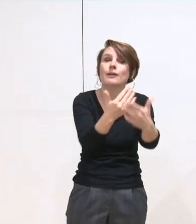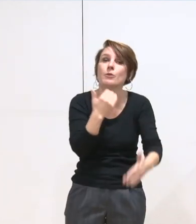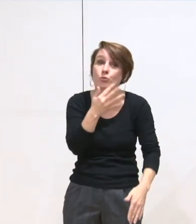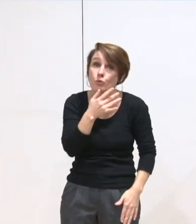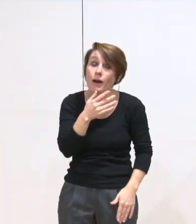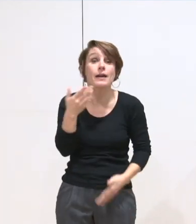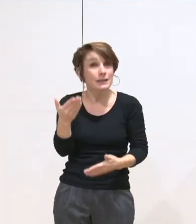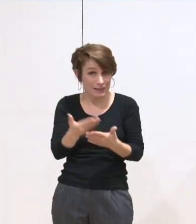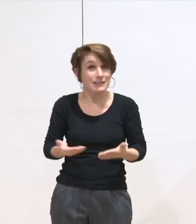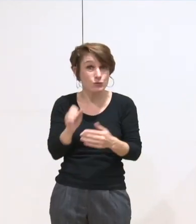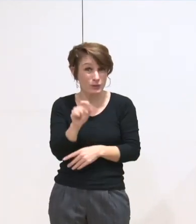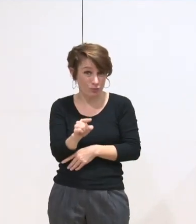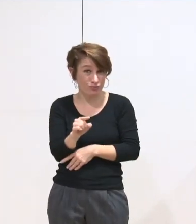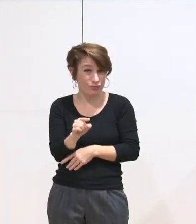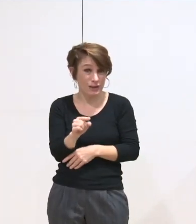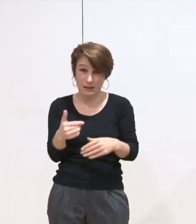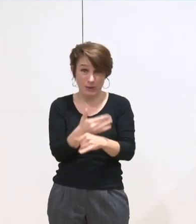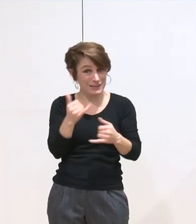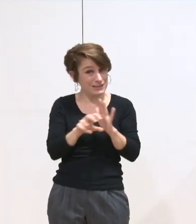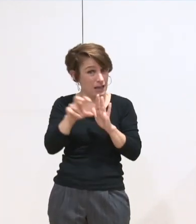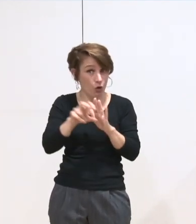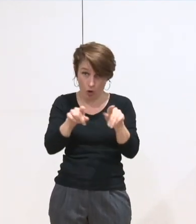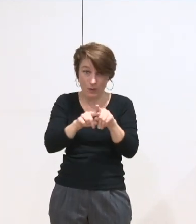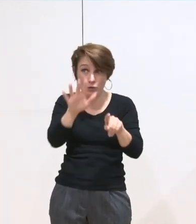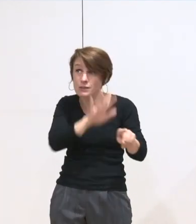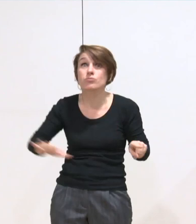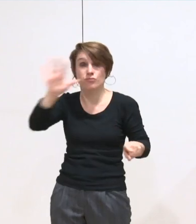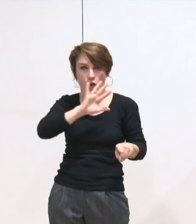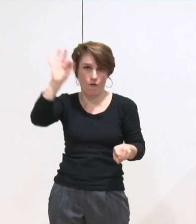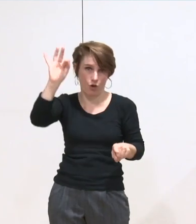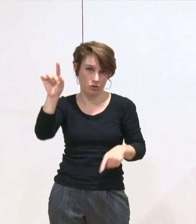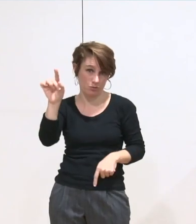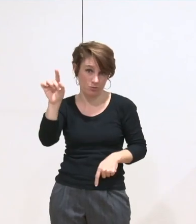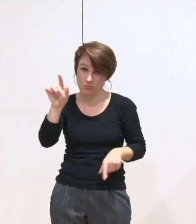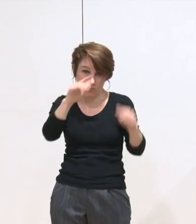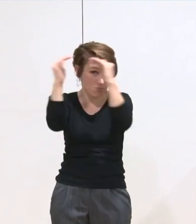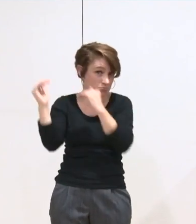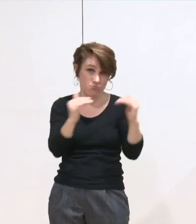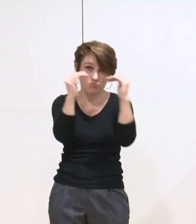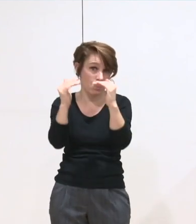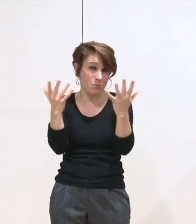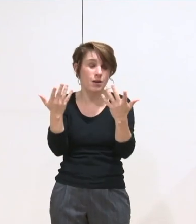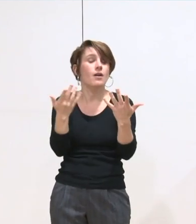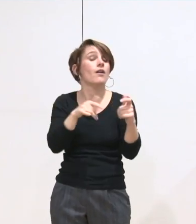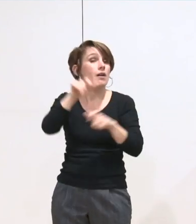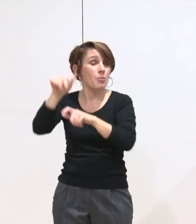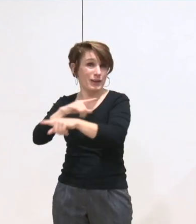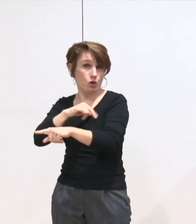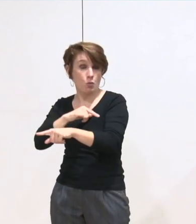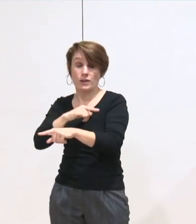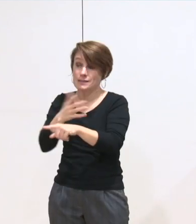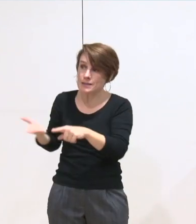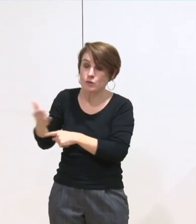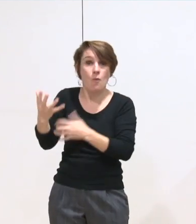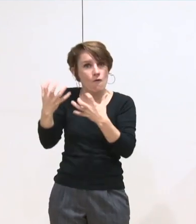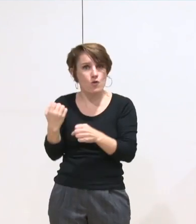territoire national. Les fonctionnaires de police souhaitent simplement pouvoir exercer leur métier dans de bonnes conditions.